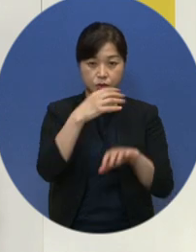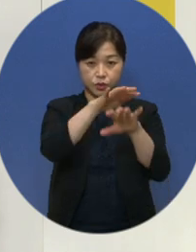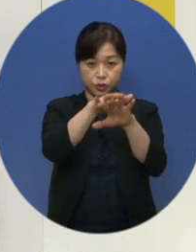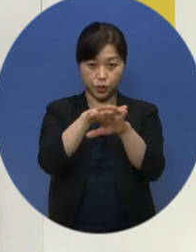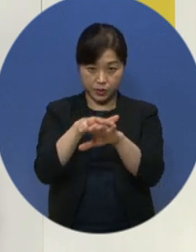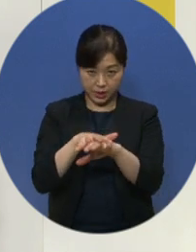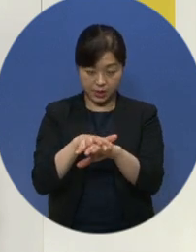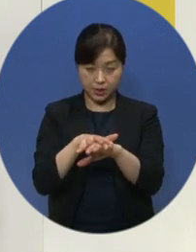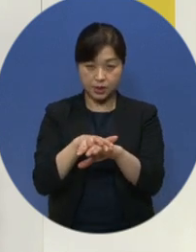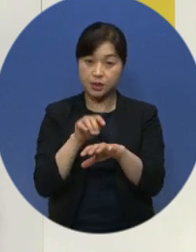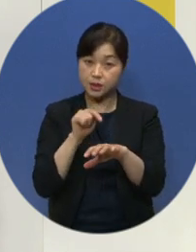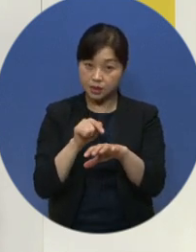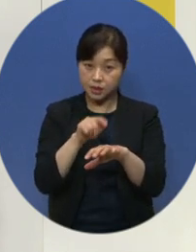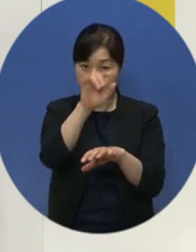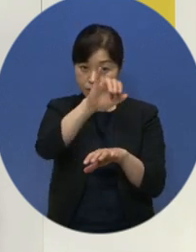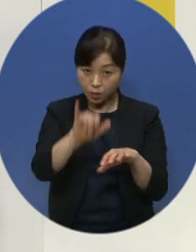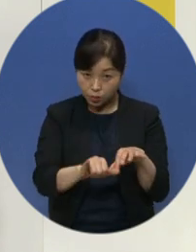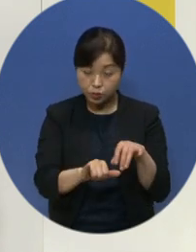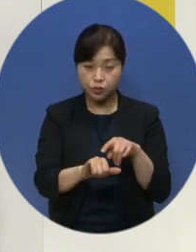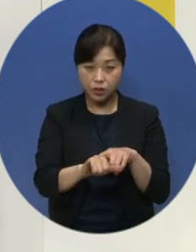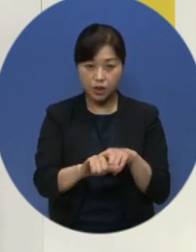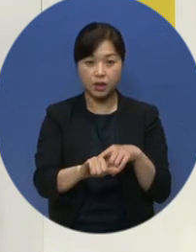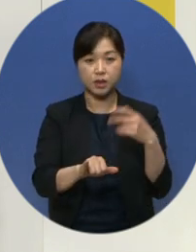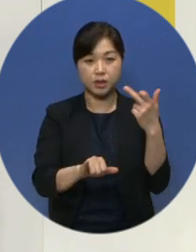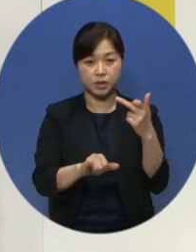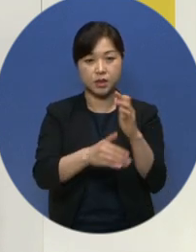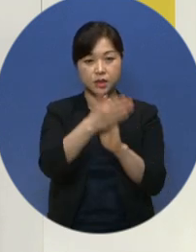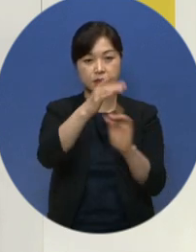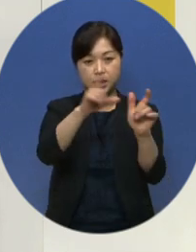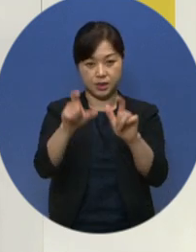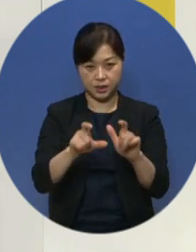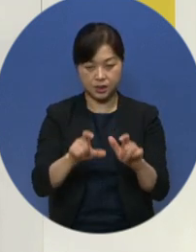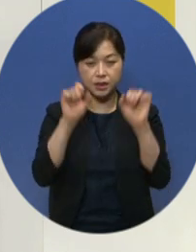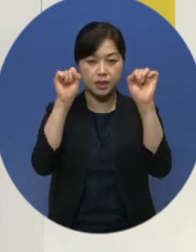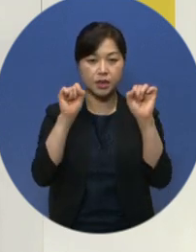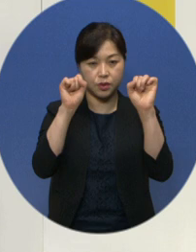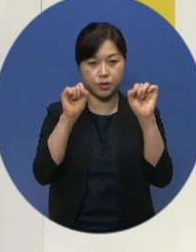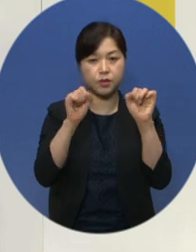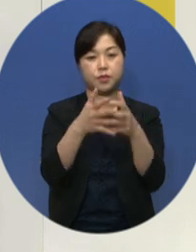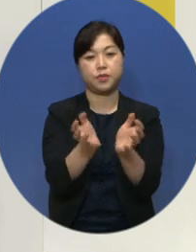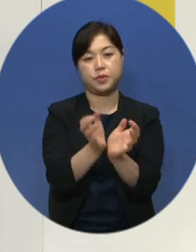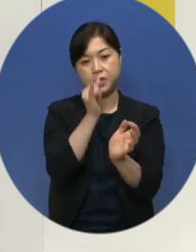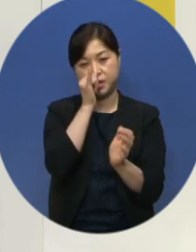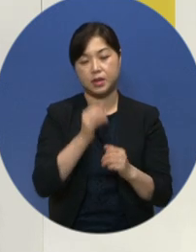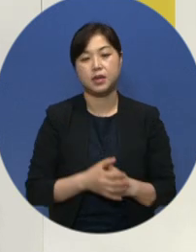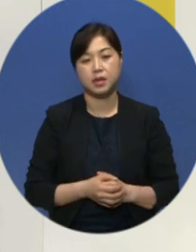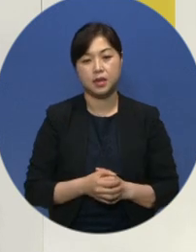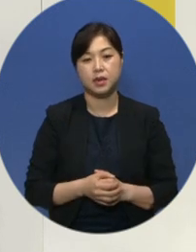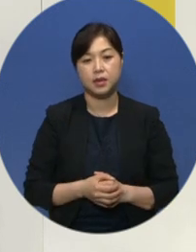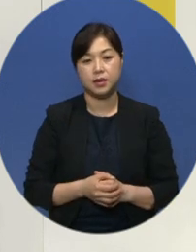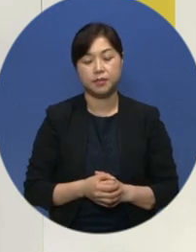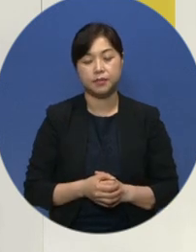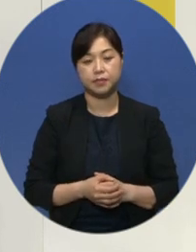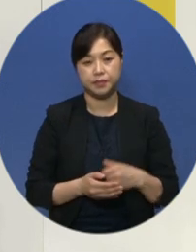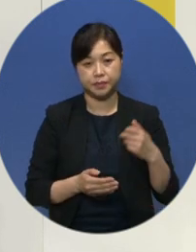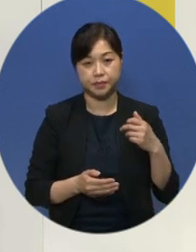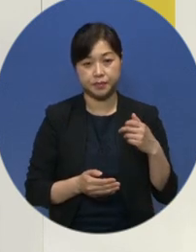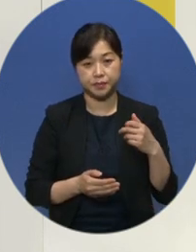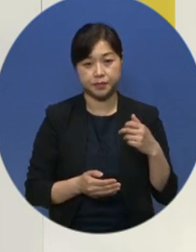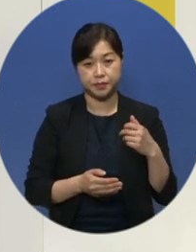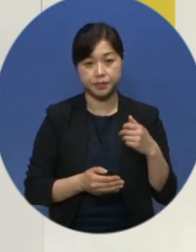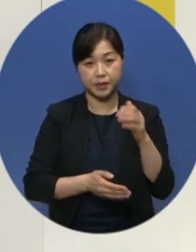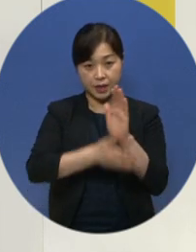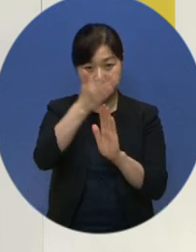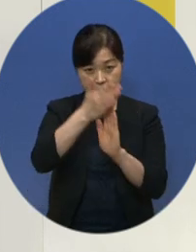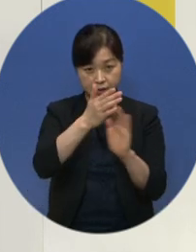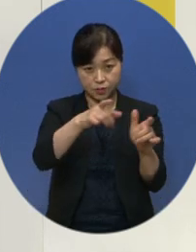담당하는데 조직은 17개 시 도 체 인기가 있습니다 음 그 17개 시 도 치 있기를 통해서 우리 생활